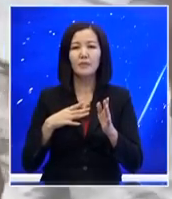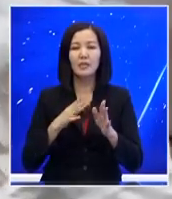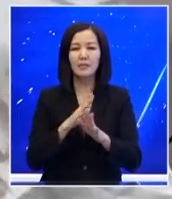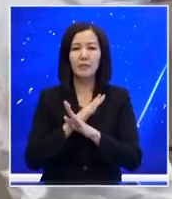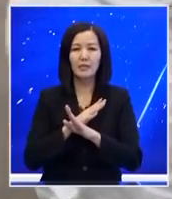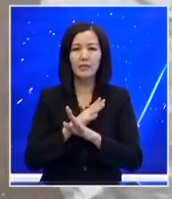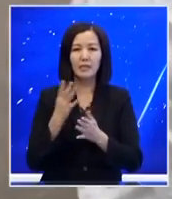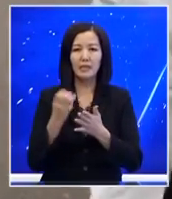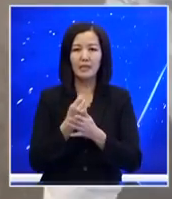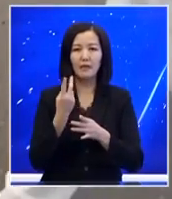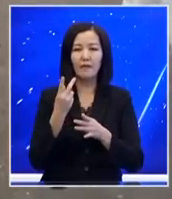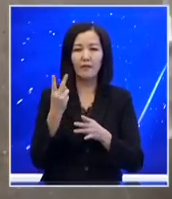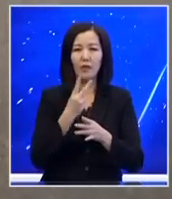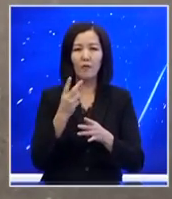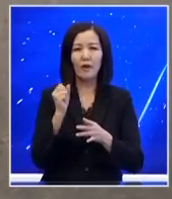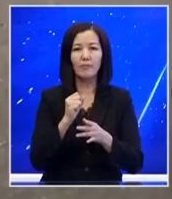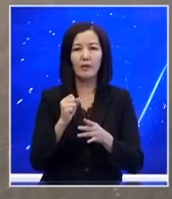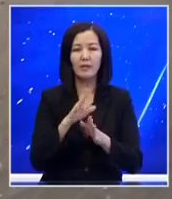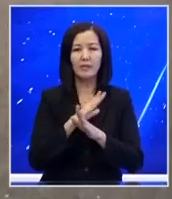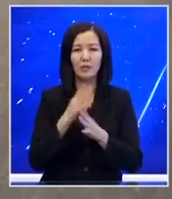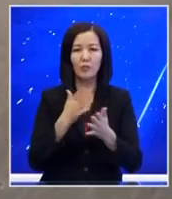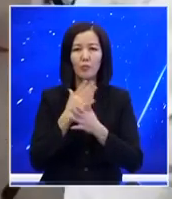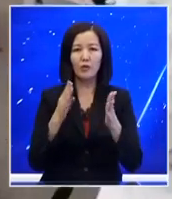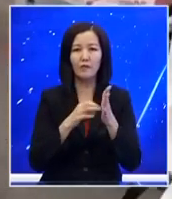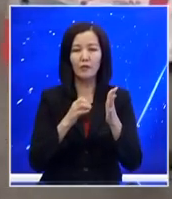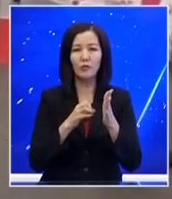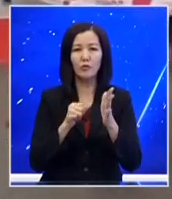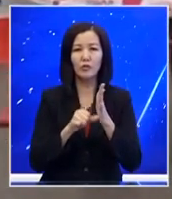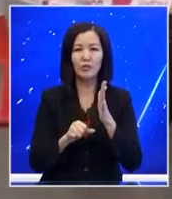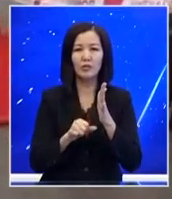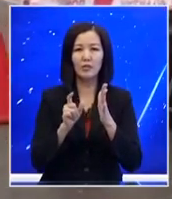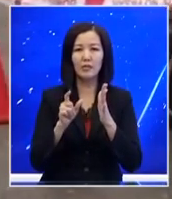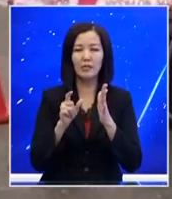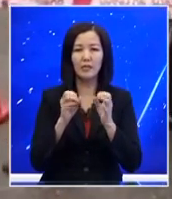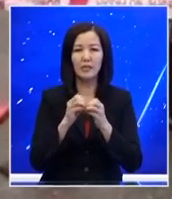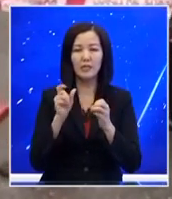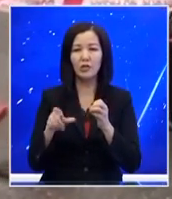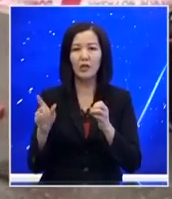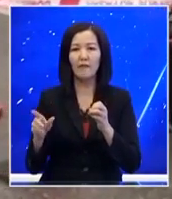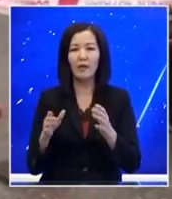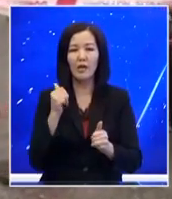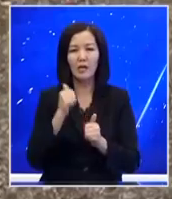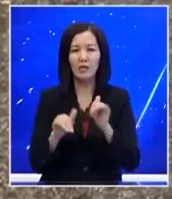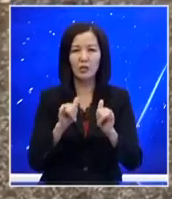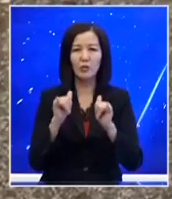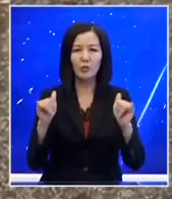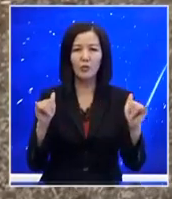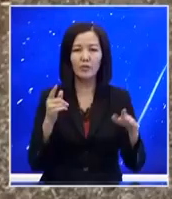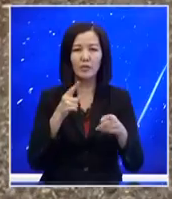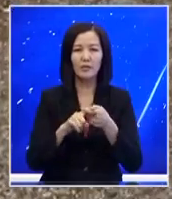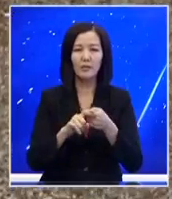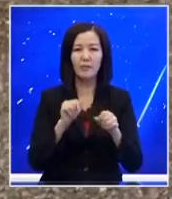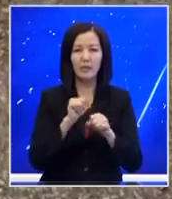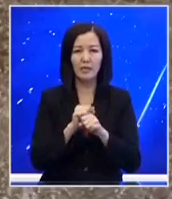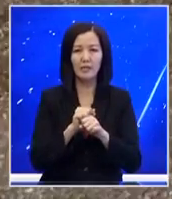смертности страна достигла 2 апреля, когда скончались более 960 человек, после чего рост ежедневного числа летальных исходов